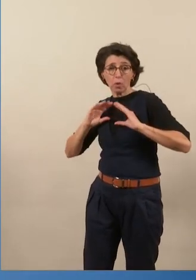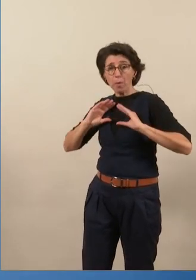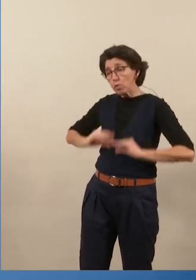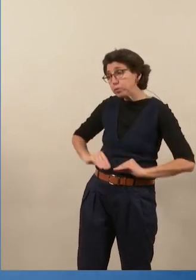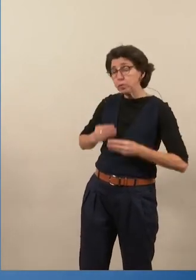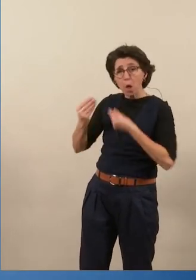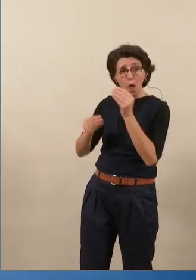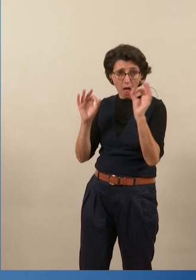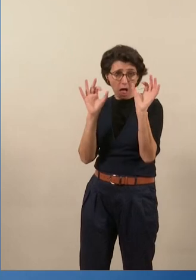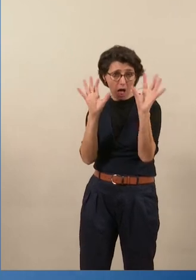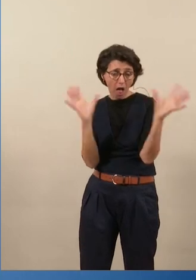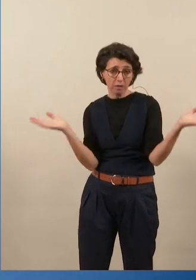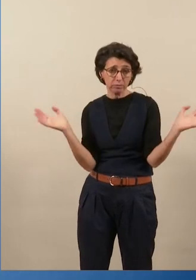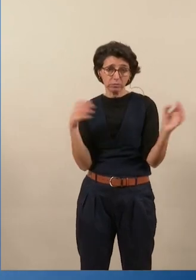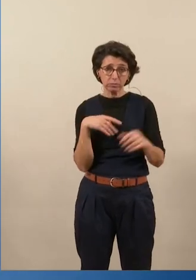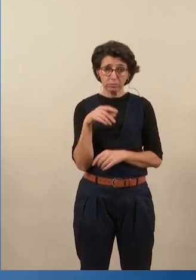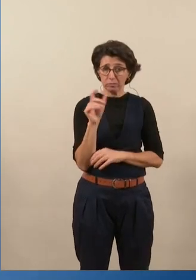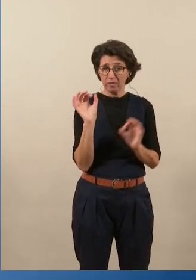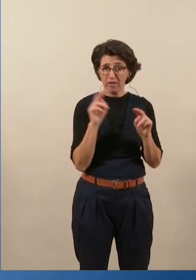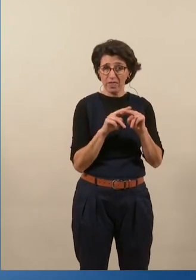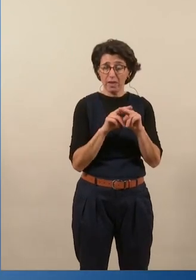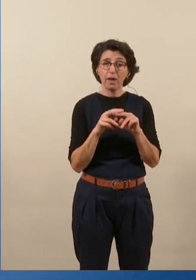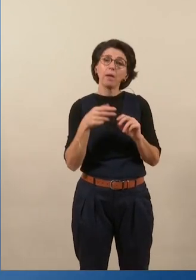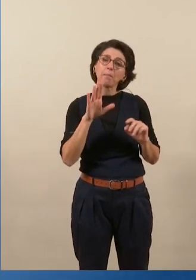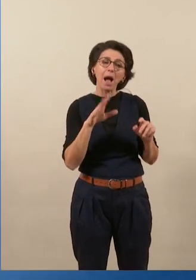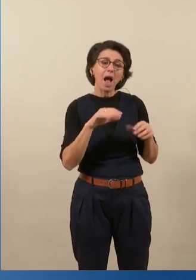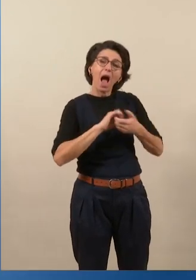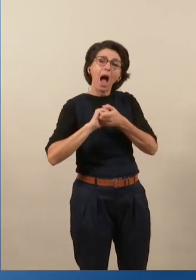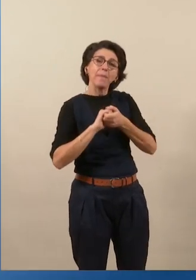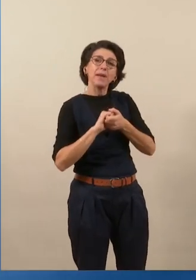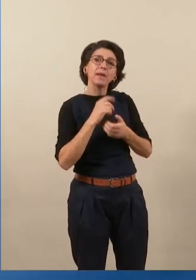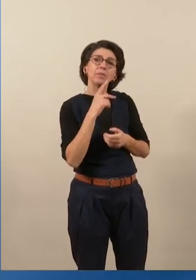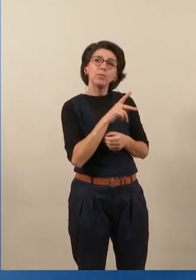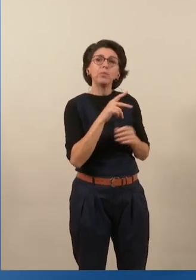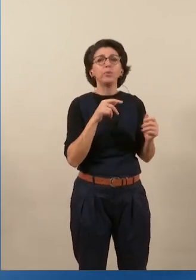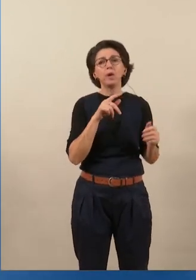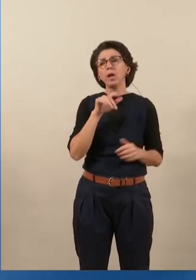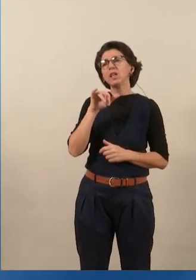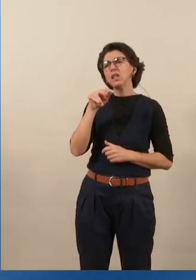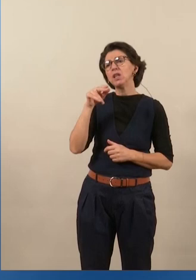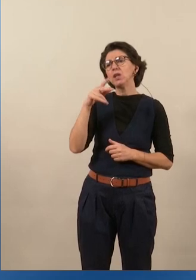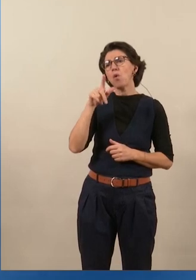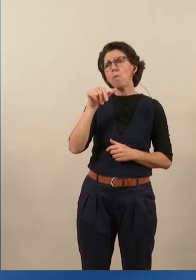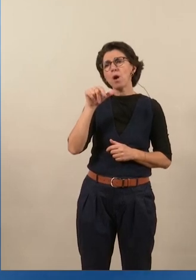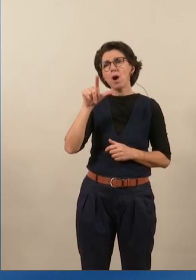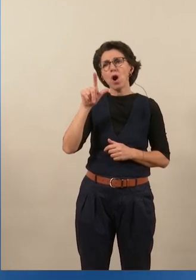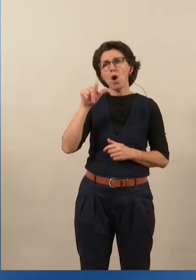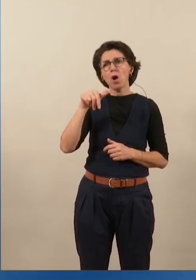par contre votre ami Guillaume gantard a accompagné ses tabasseurs jusque leur procès pour les